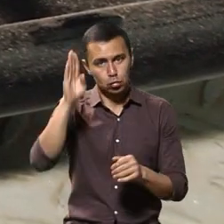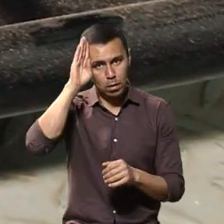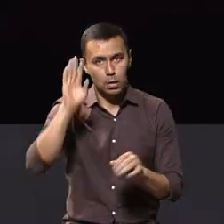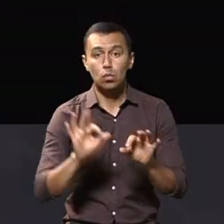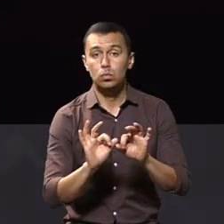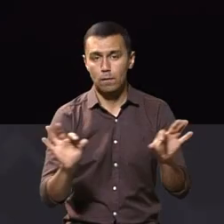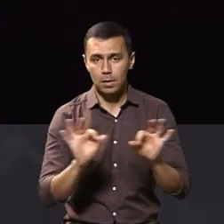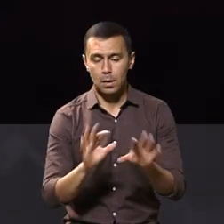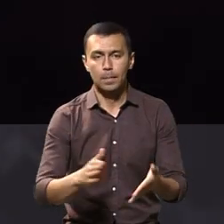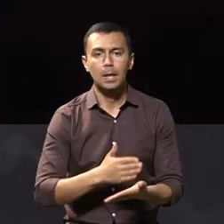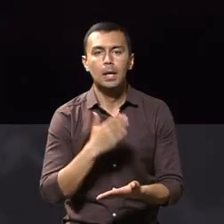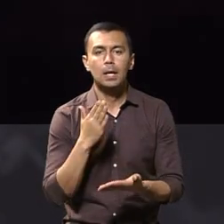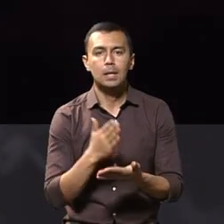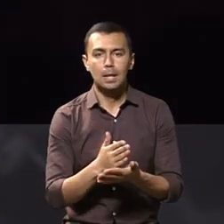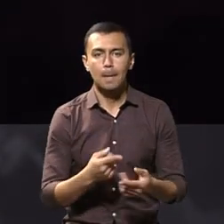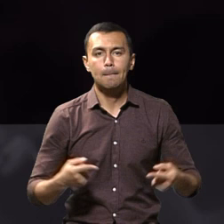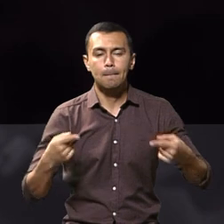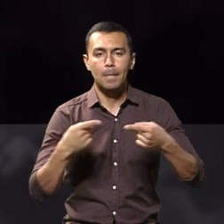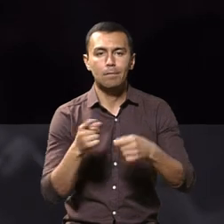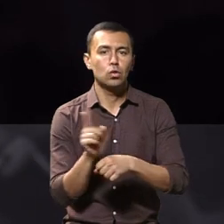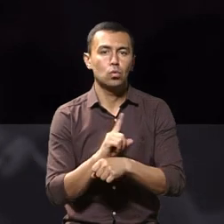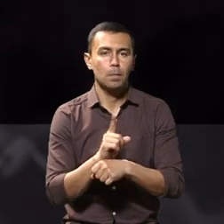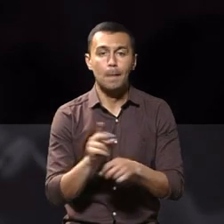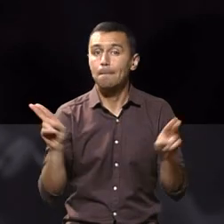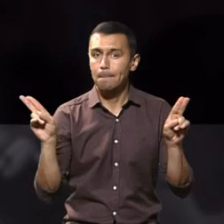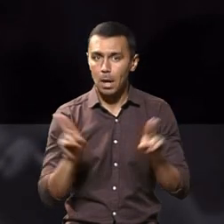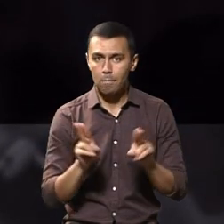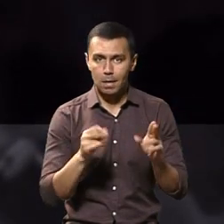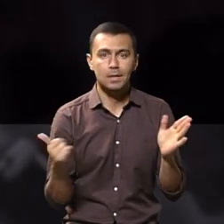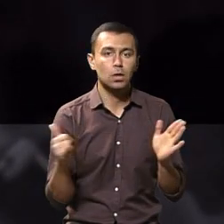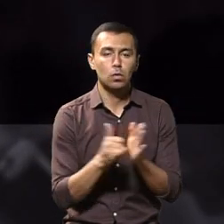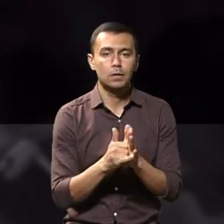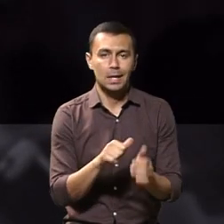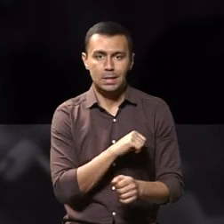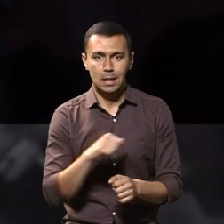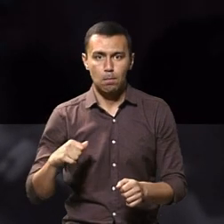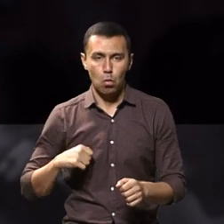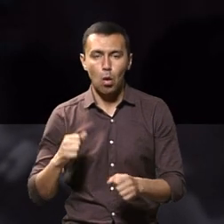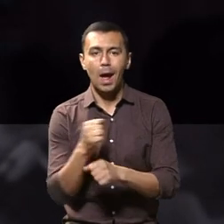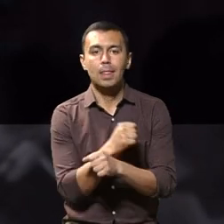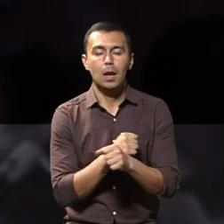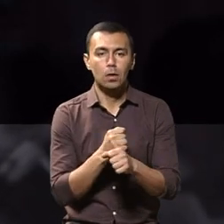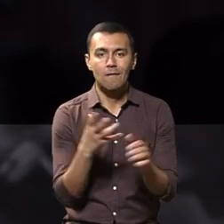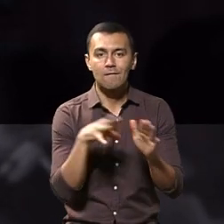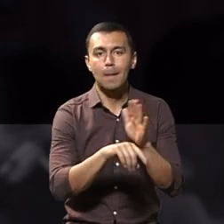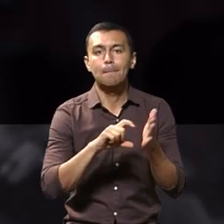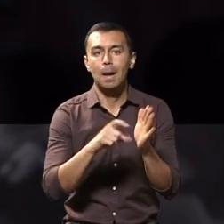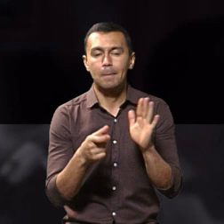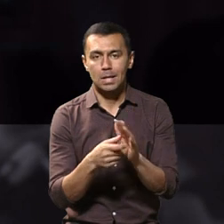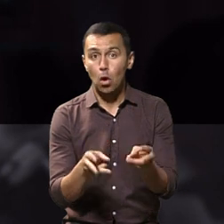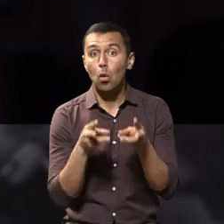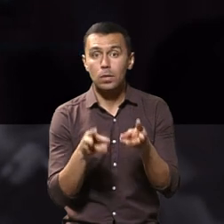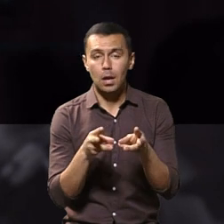каже. Є певні норми і правила встановлення самого генератора в приміщенні